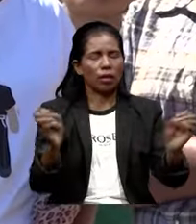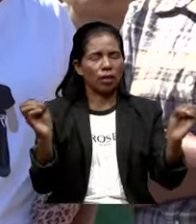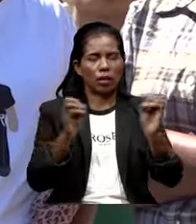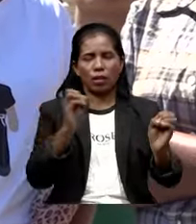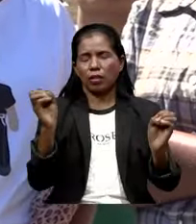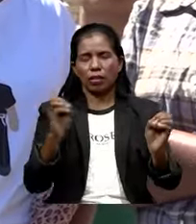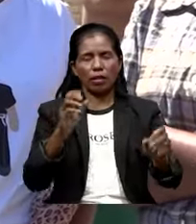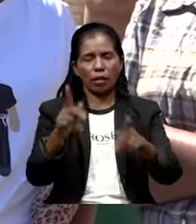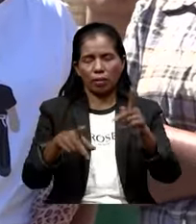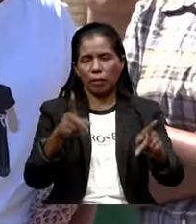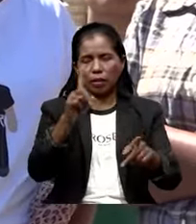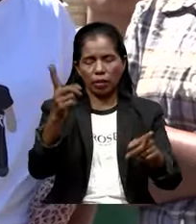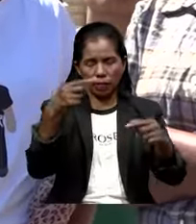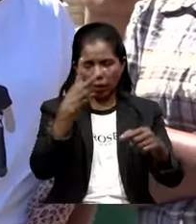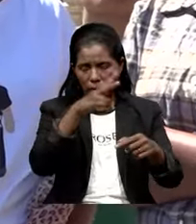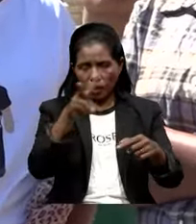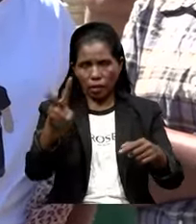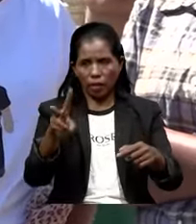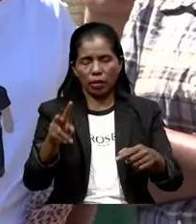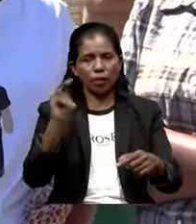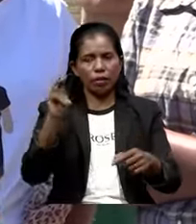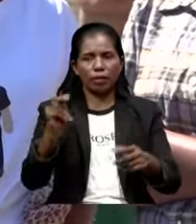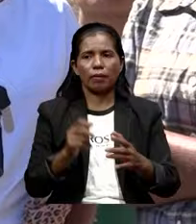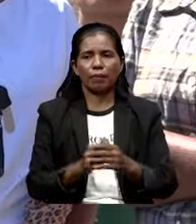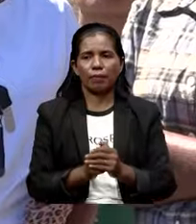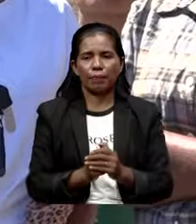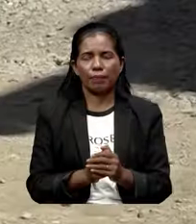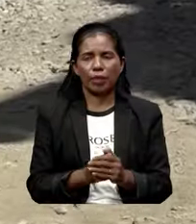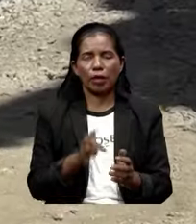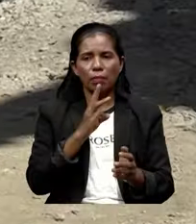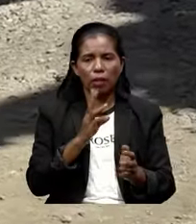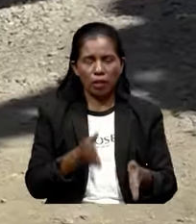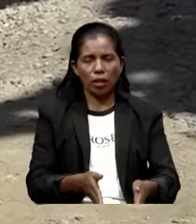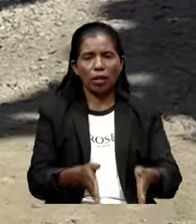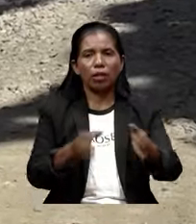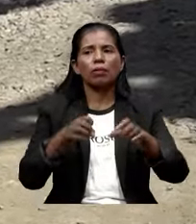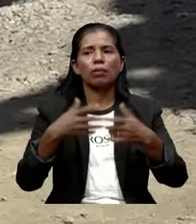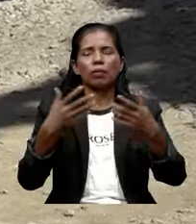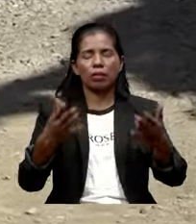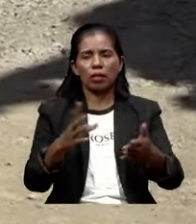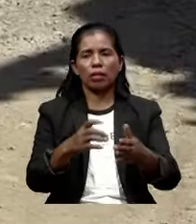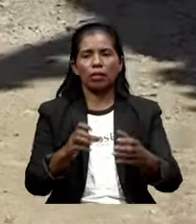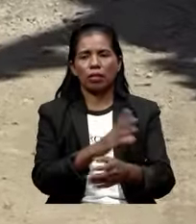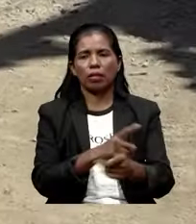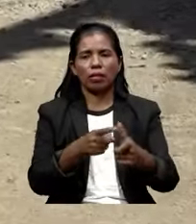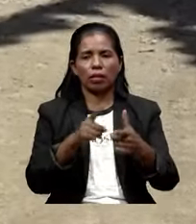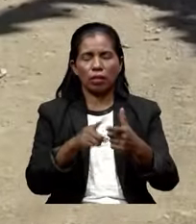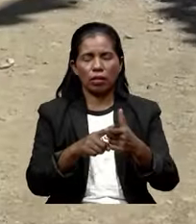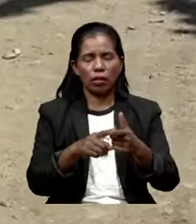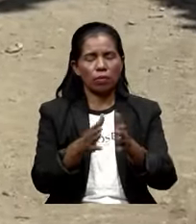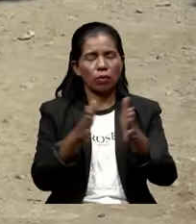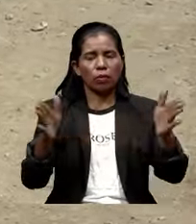mai ata kompanya a kompanya par nini ave bene ale anusa kapsira bene anusa Medida ne